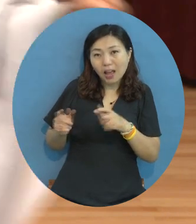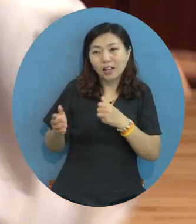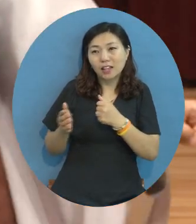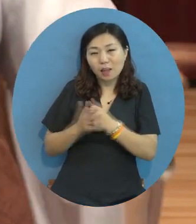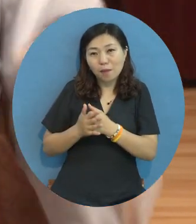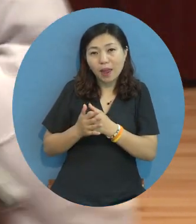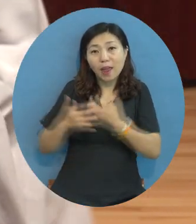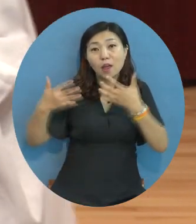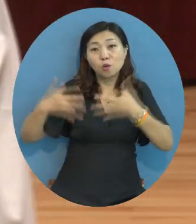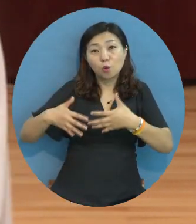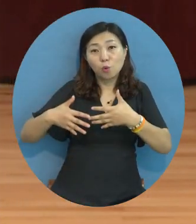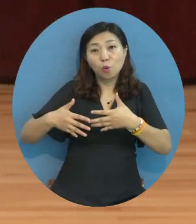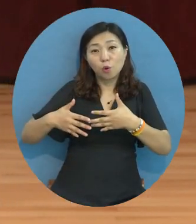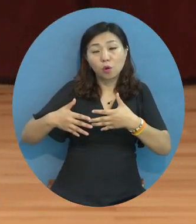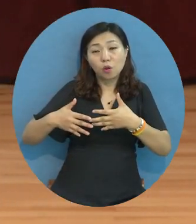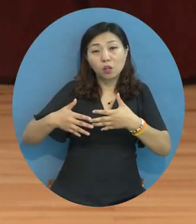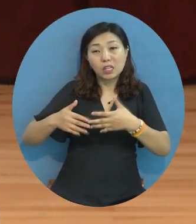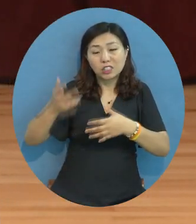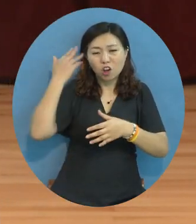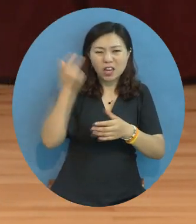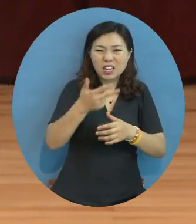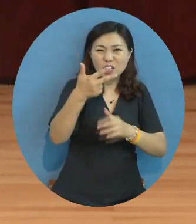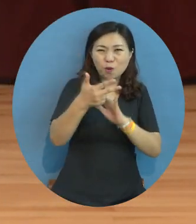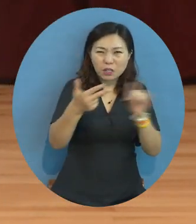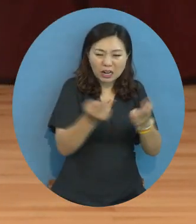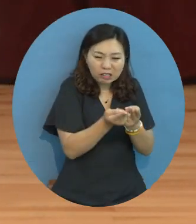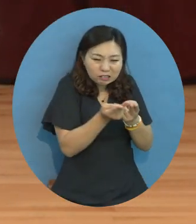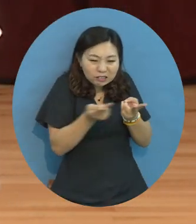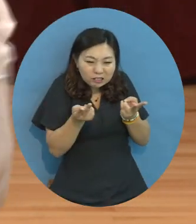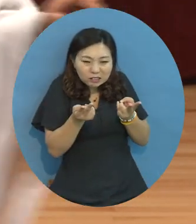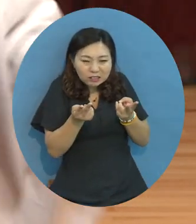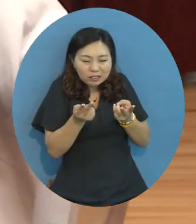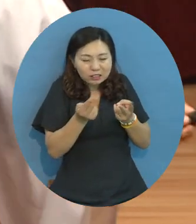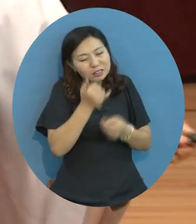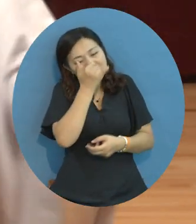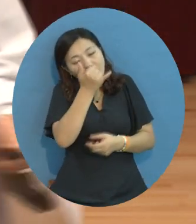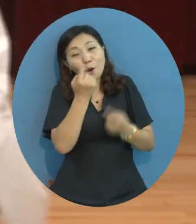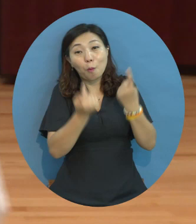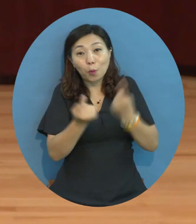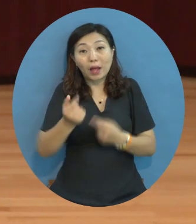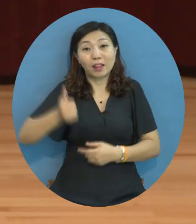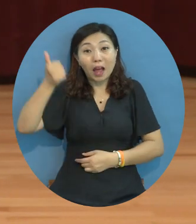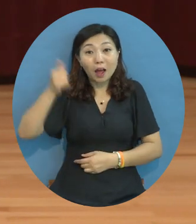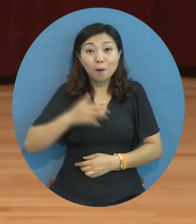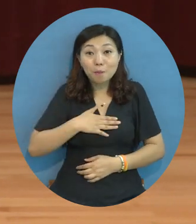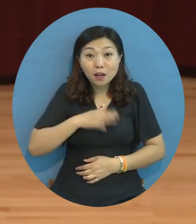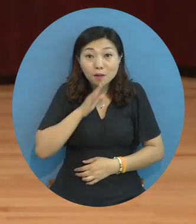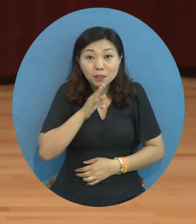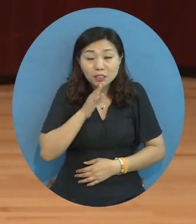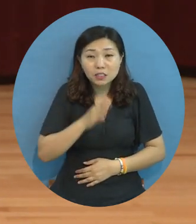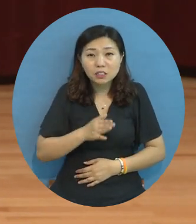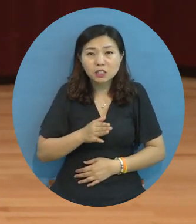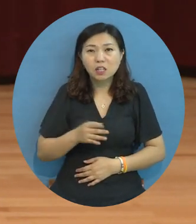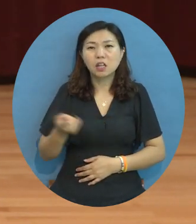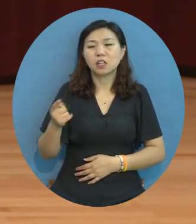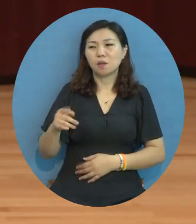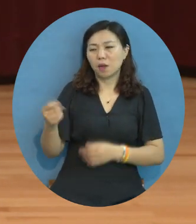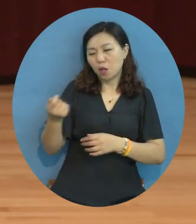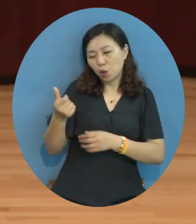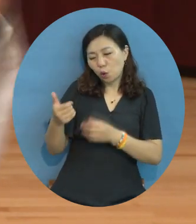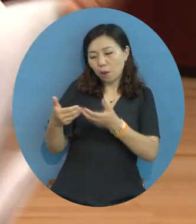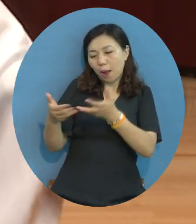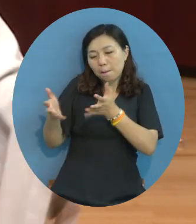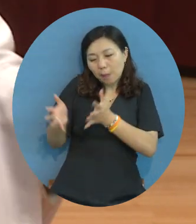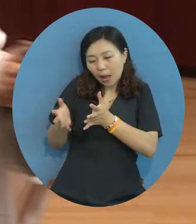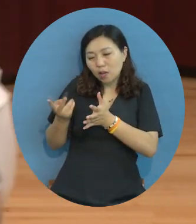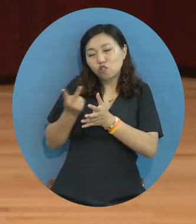조건이 좋아져요? 나빠져요? 좋아지지. 그러니까 새 방 얻어 살아도 결혼에 만족할 수가 있는